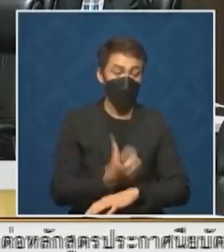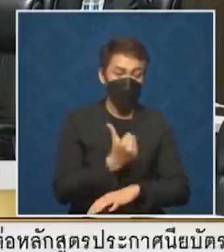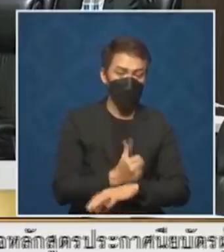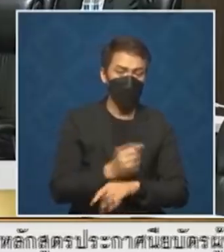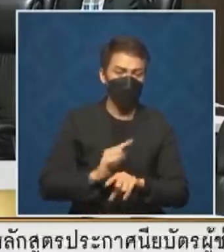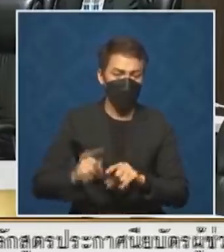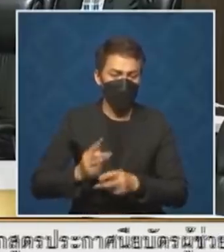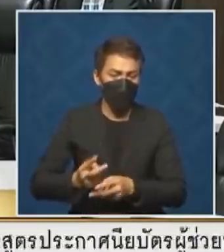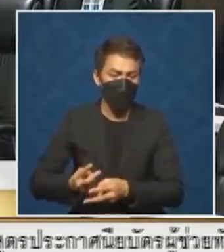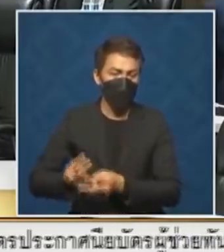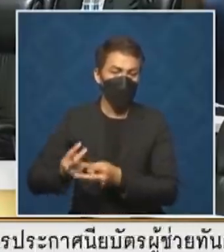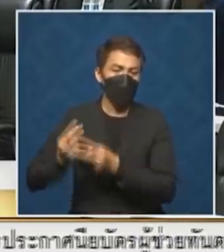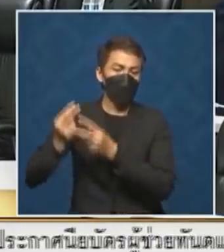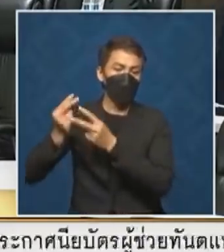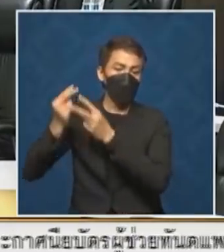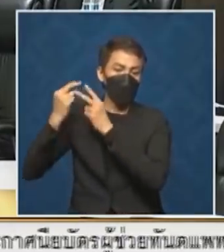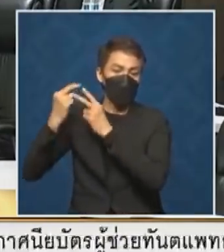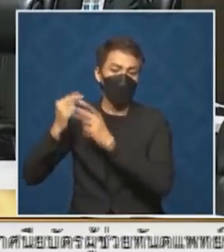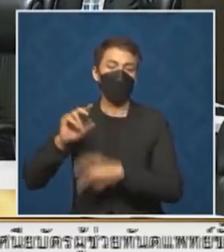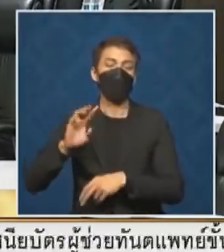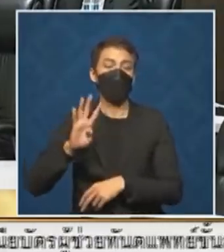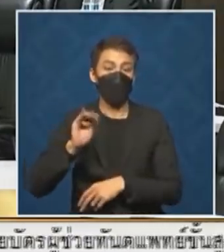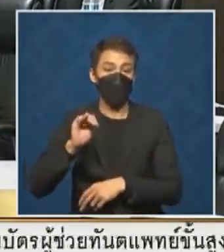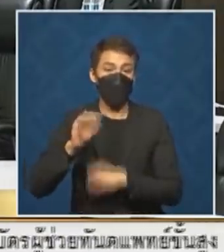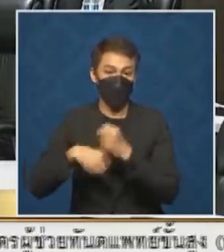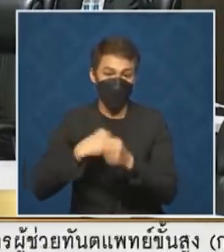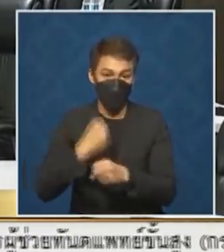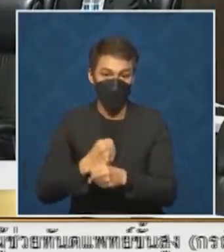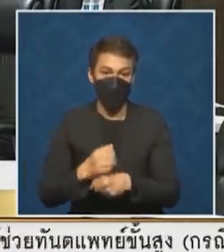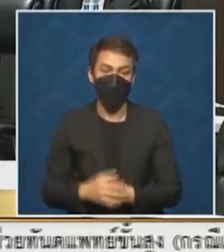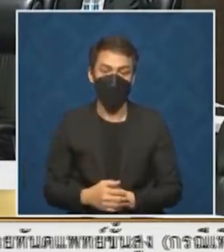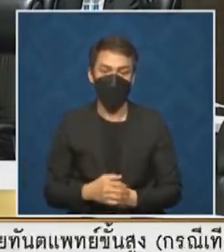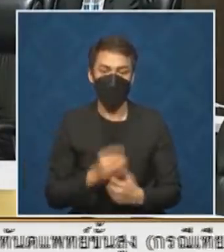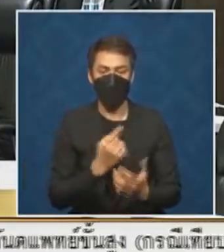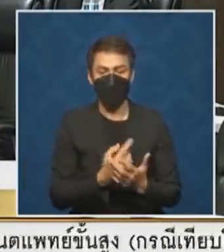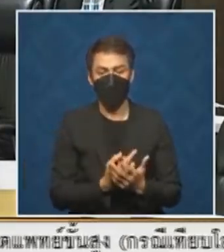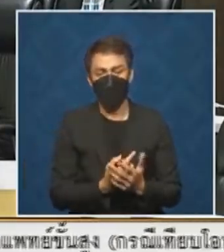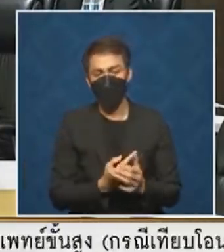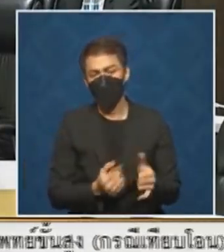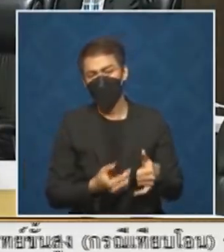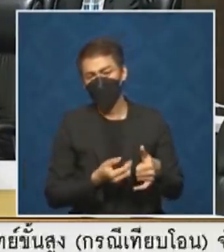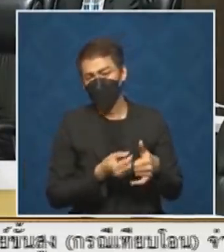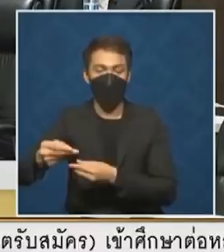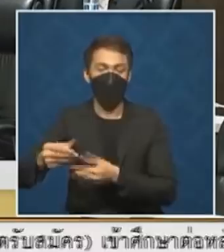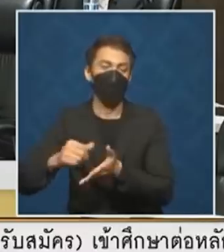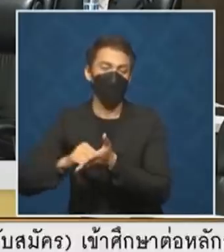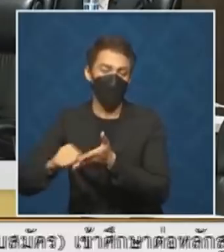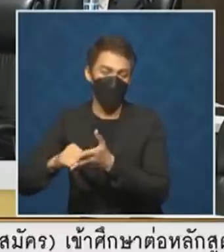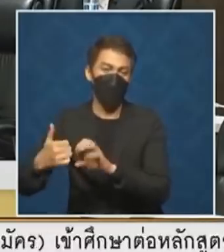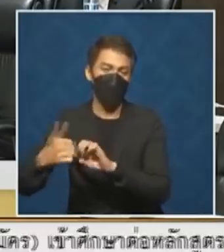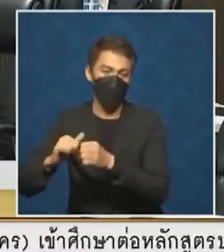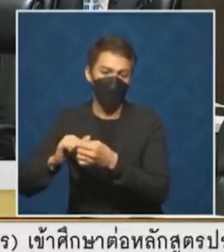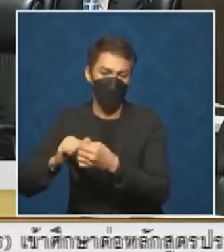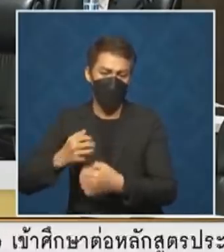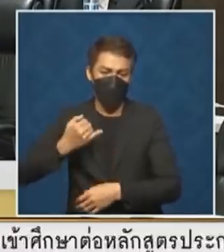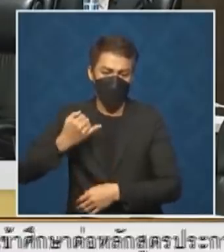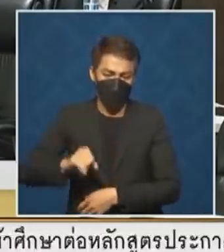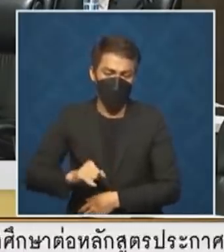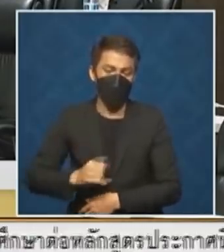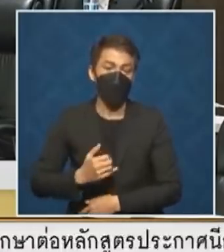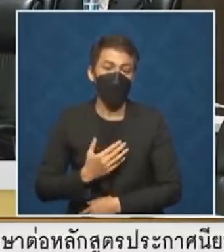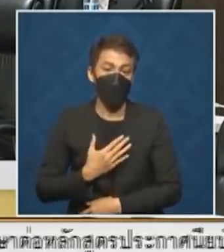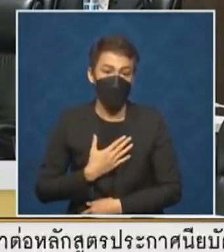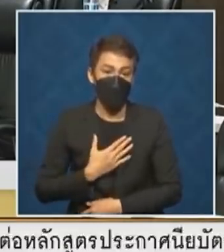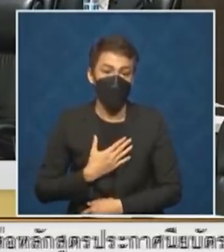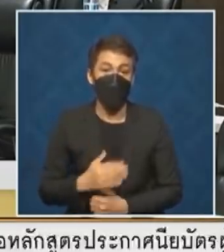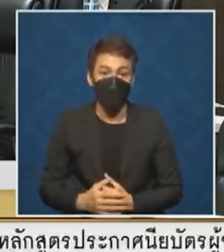ข้าแผงสอนอย่างนี้นะดีเป็นประโยชน์ต่อประชาชนท่า ถ้าเป็นบทพระรามเขาก็ให้เล่นในสภาถ้